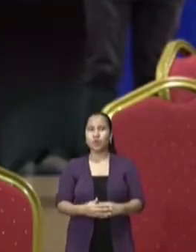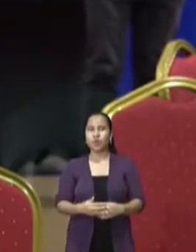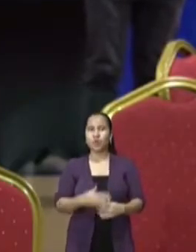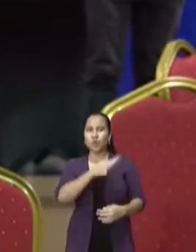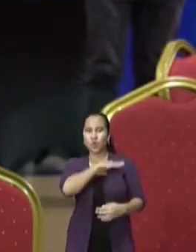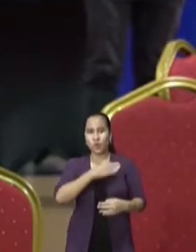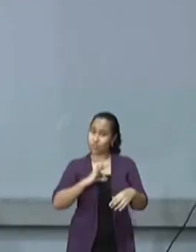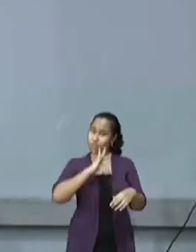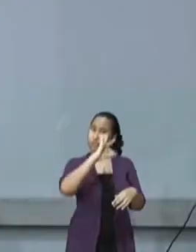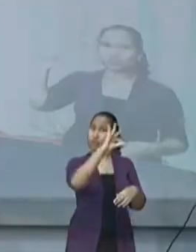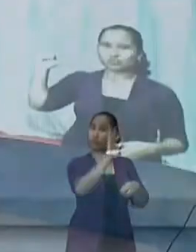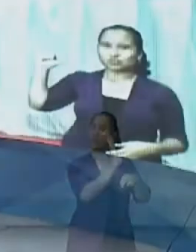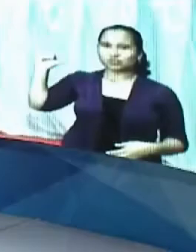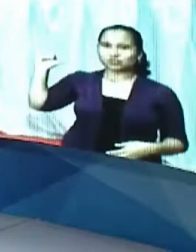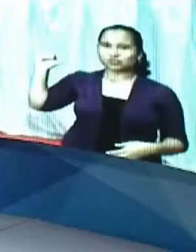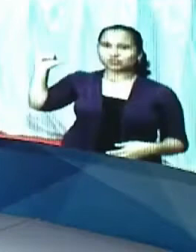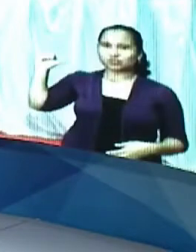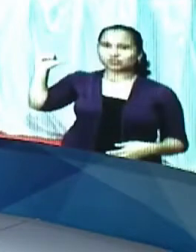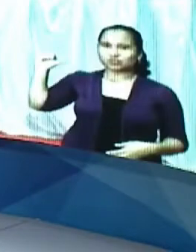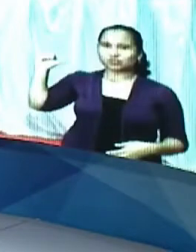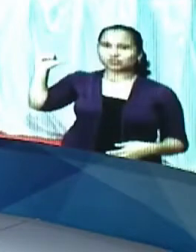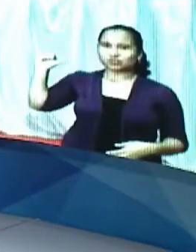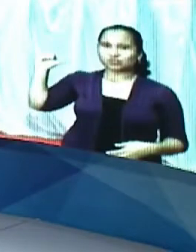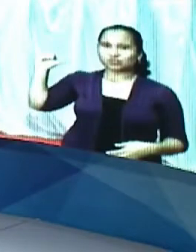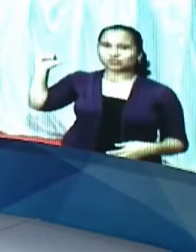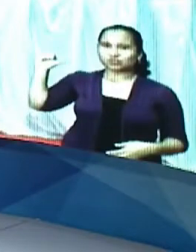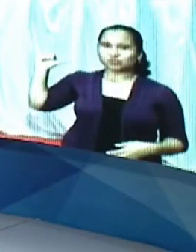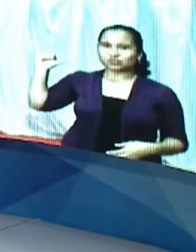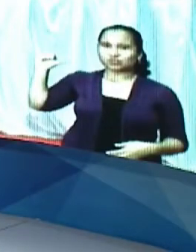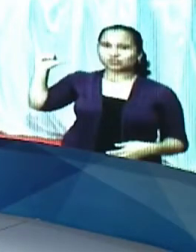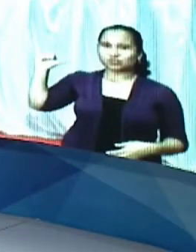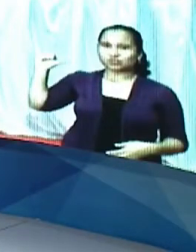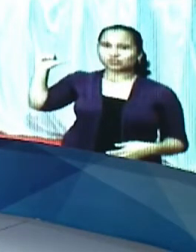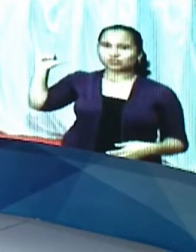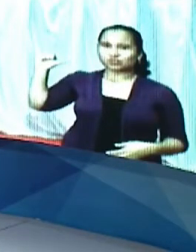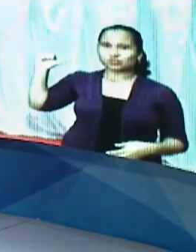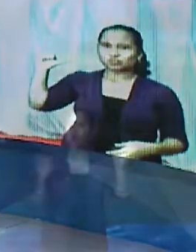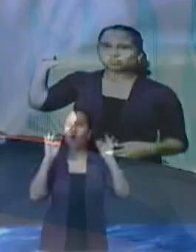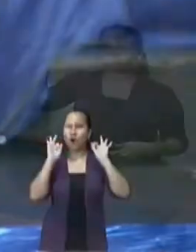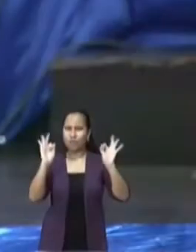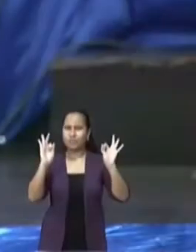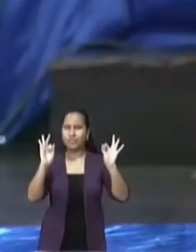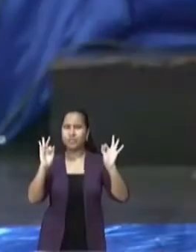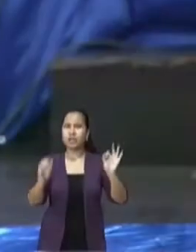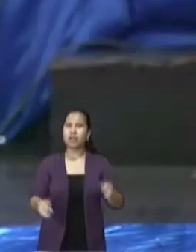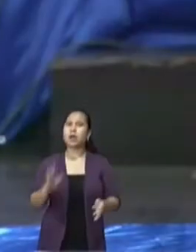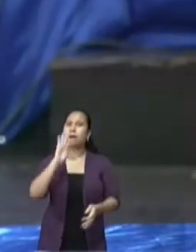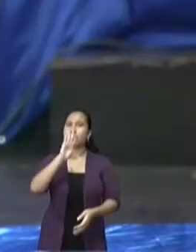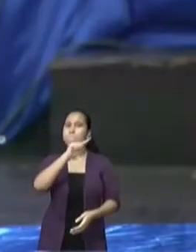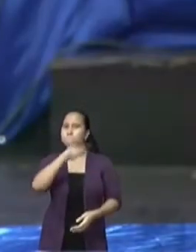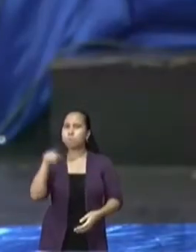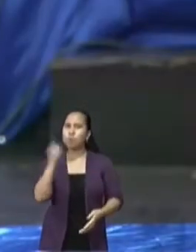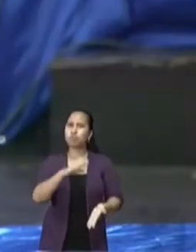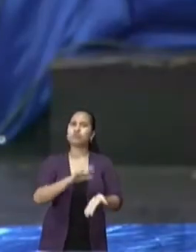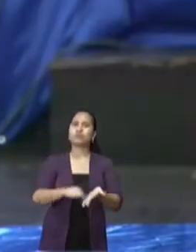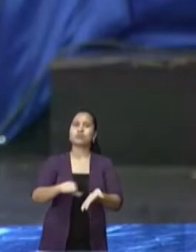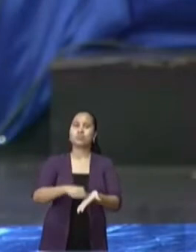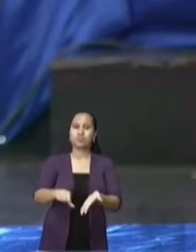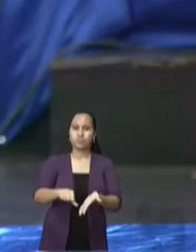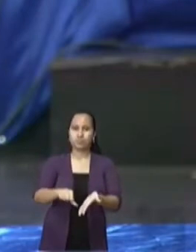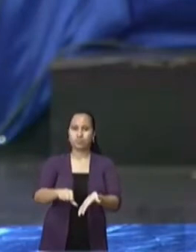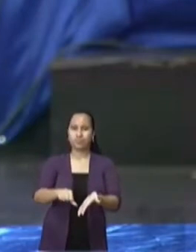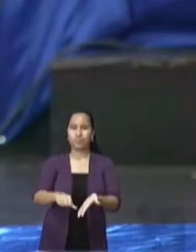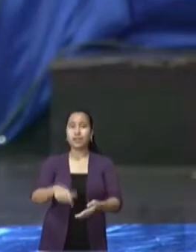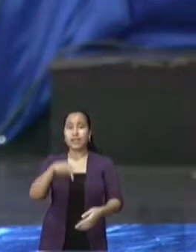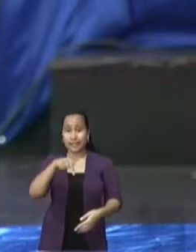gedragsverandering teweeg te brengen, zegt minister Amar Amadine van Volksgezondheid. Dit zal helpen om een